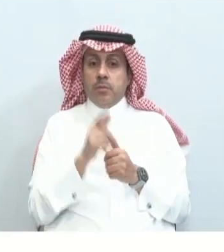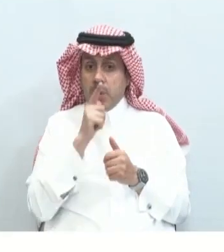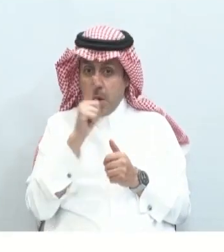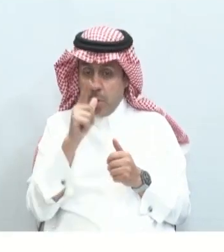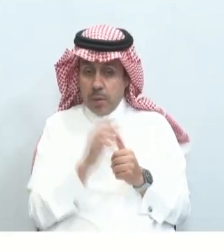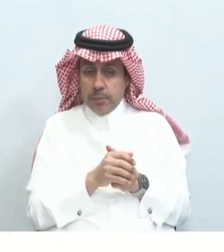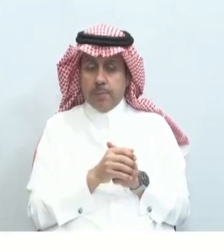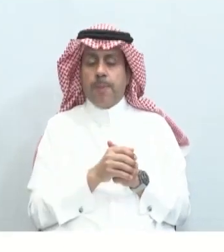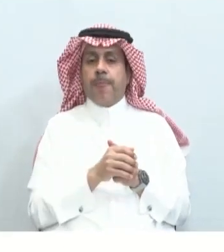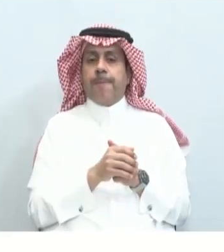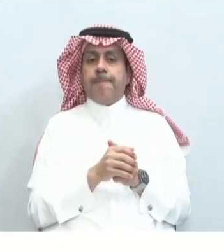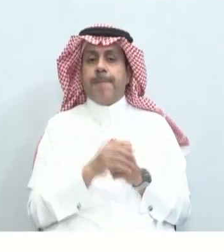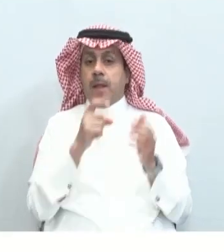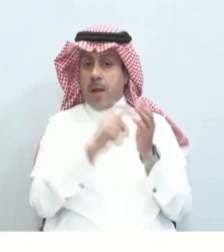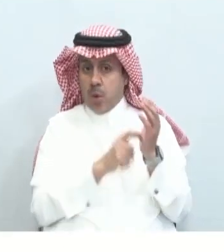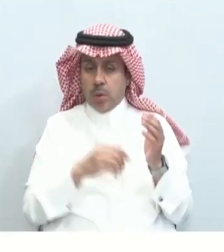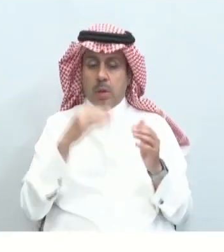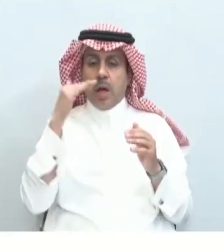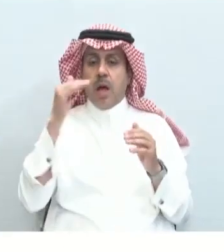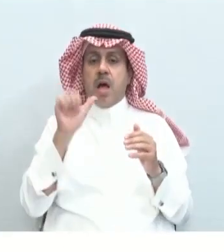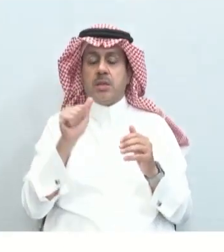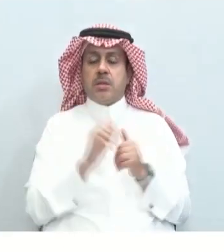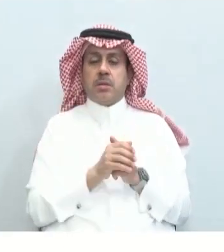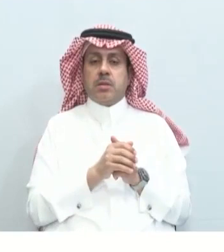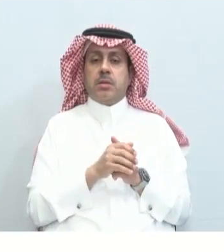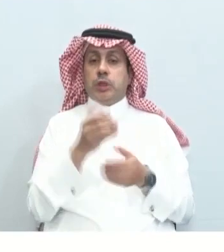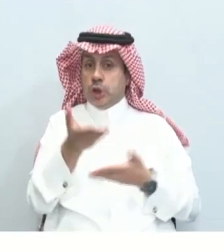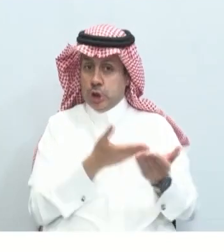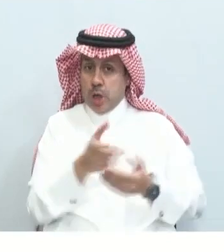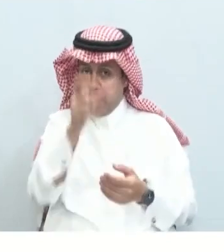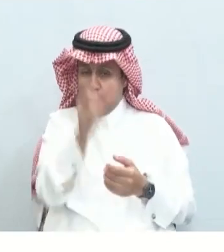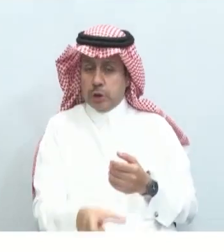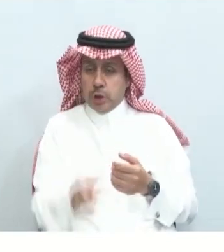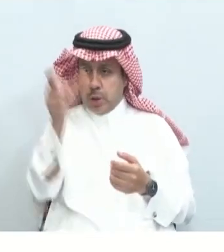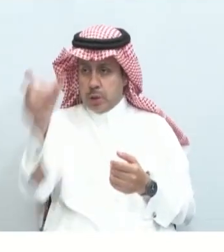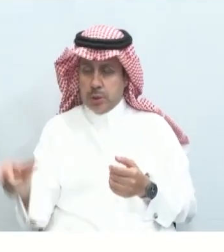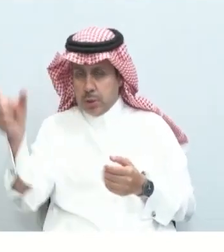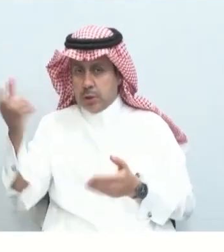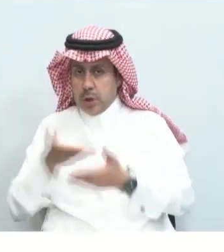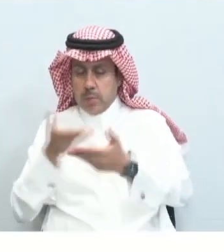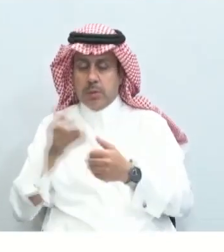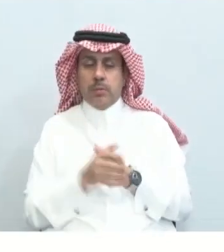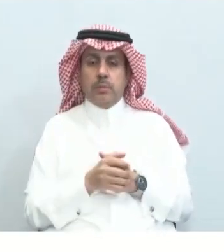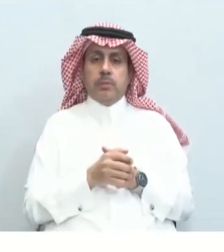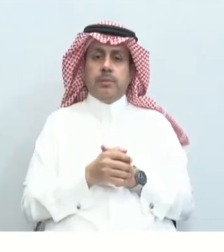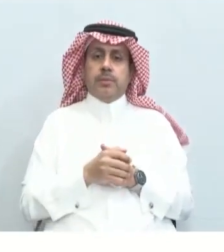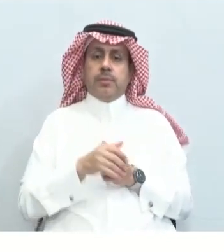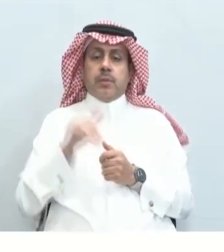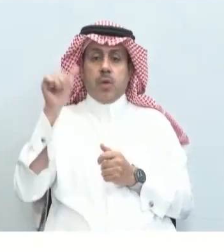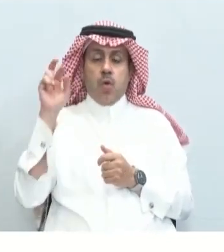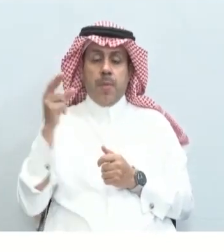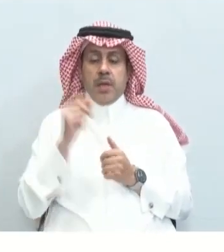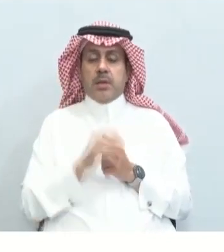القانون الخاص يتعامل مع ماذا مع الاشخاص هذا مما يميزه ما يميز